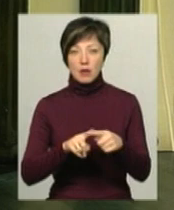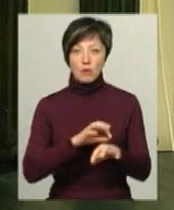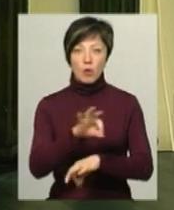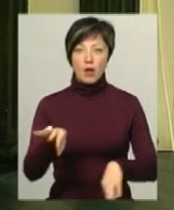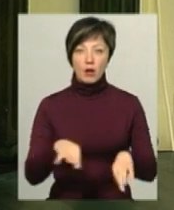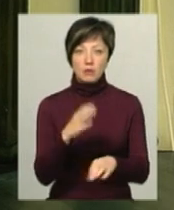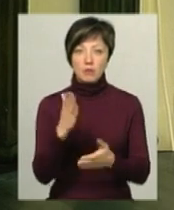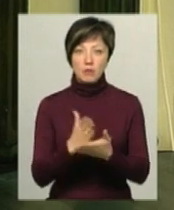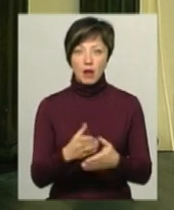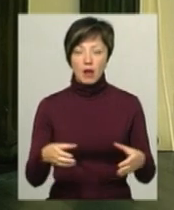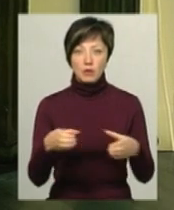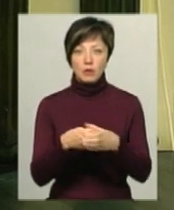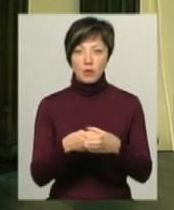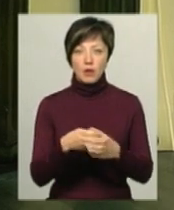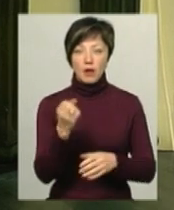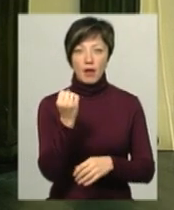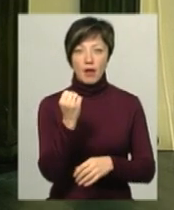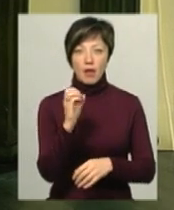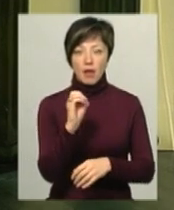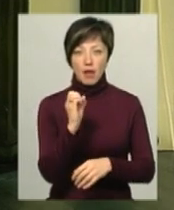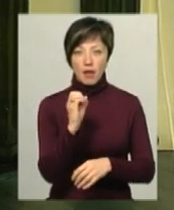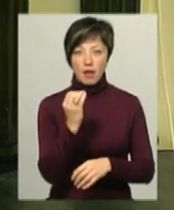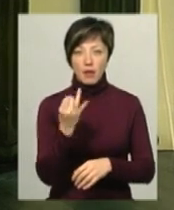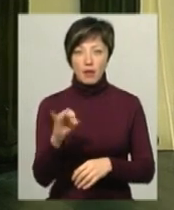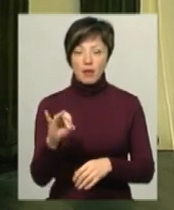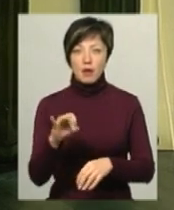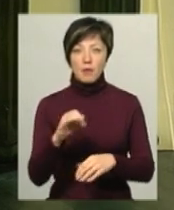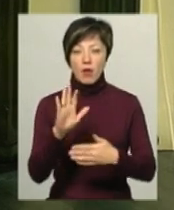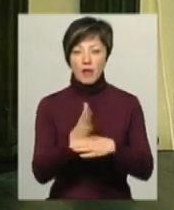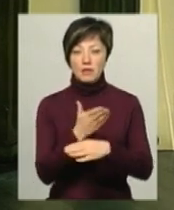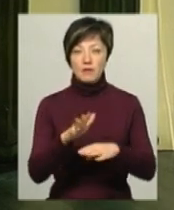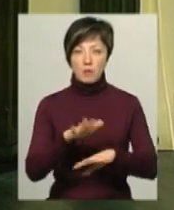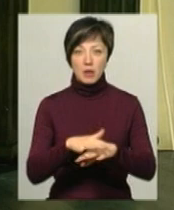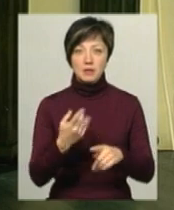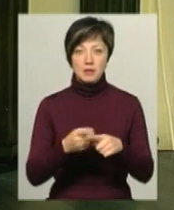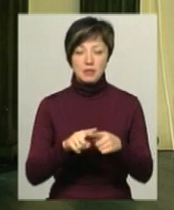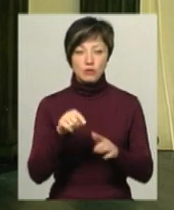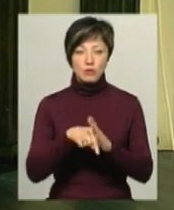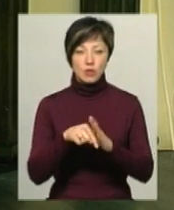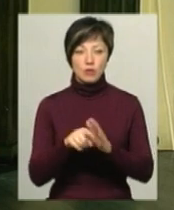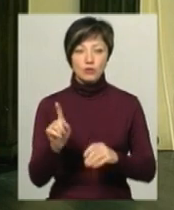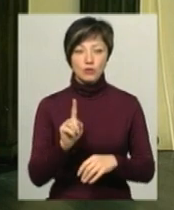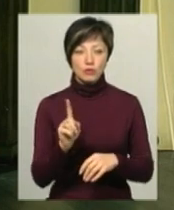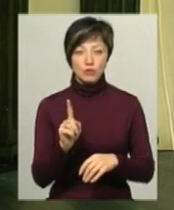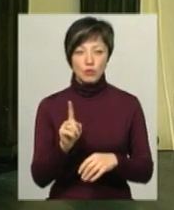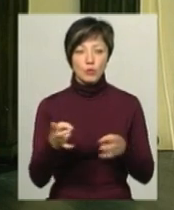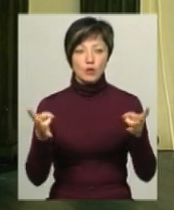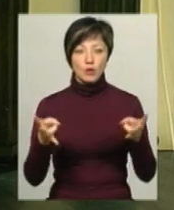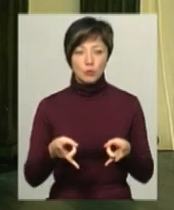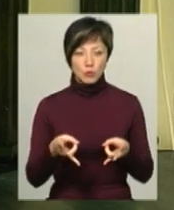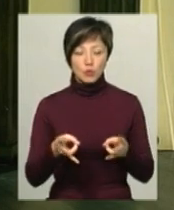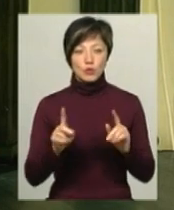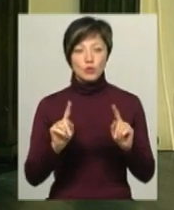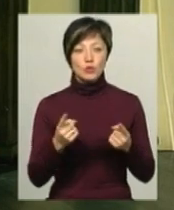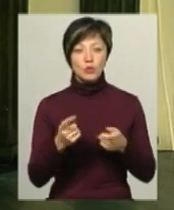проект має так звану категорію A по класифікації банку. Це значить, що він потребує